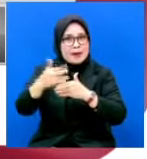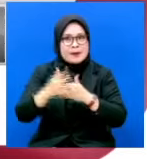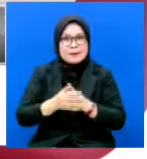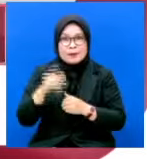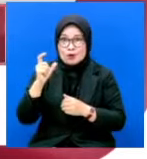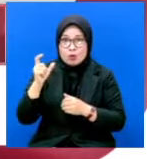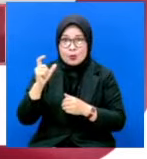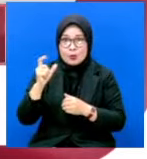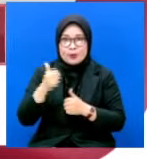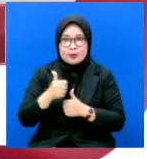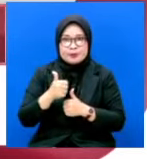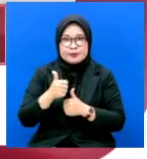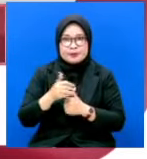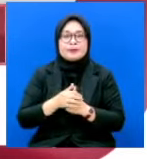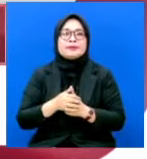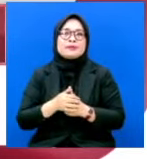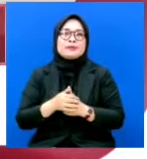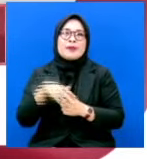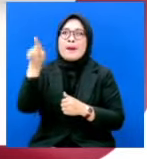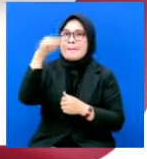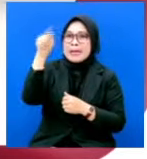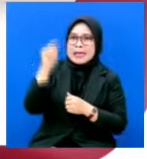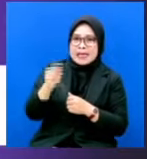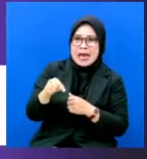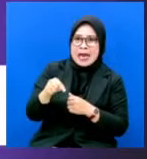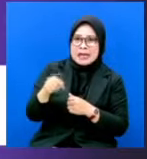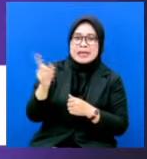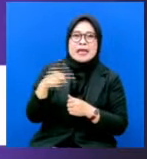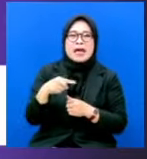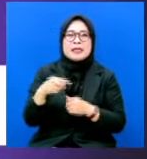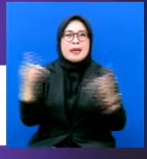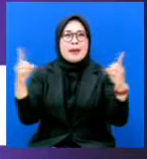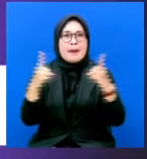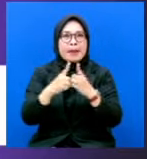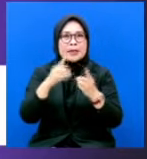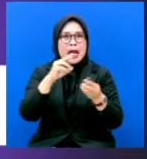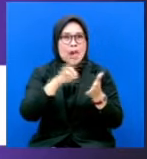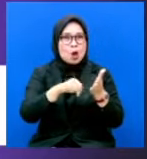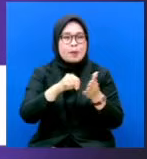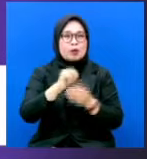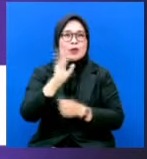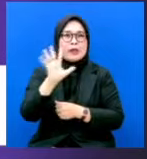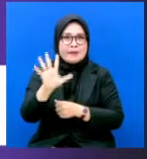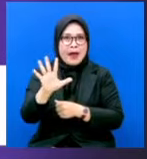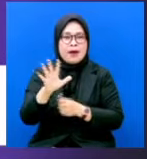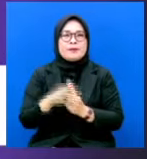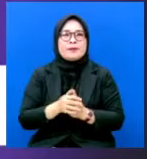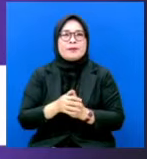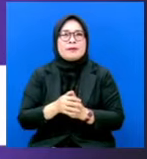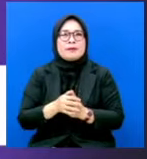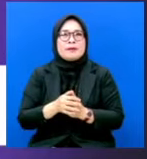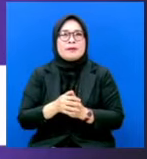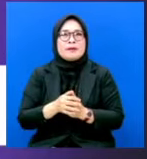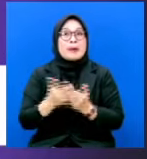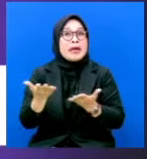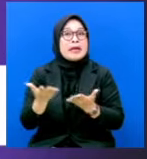Cukup bapak baik itu adalah pertanyaan dari pasangan nomor urut l berikutnya paslon nomor 4at